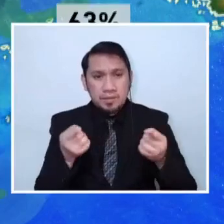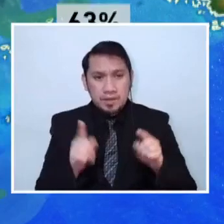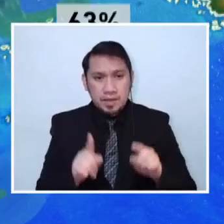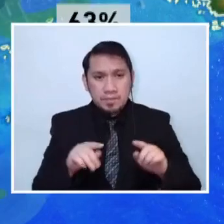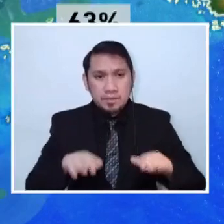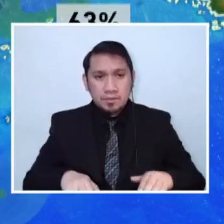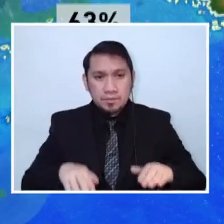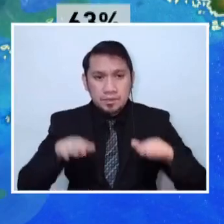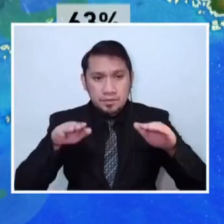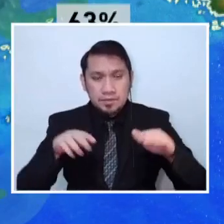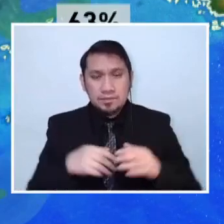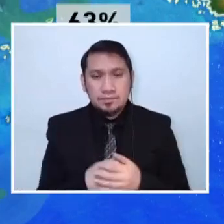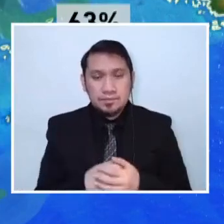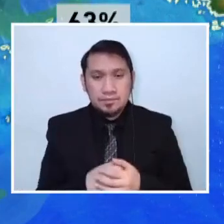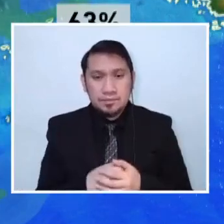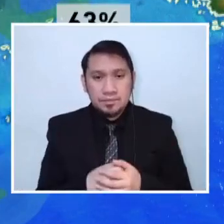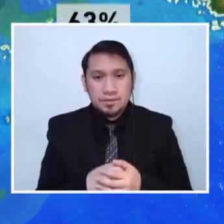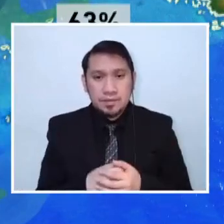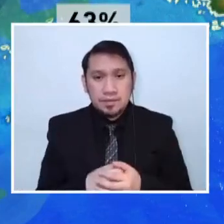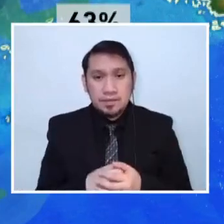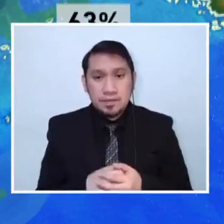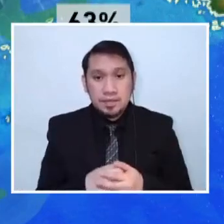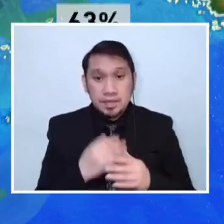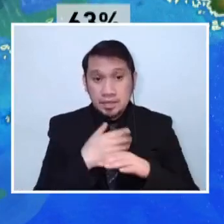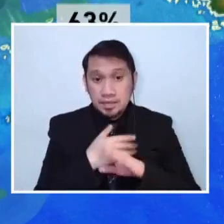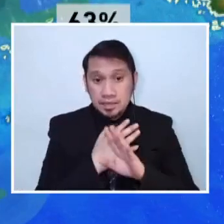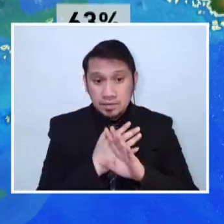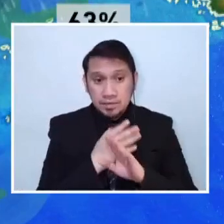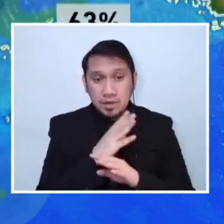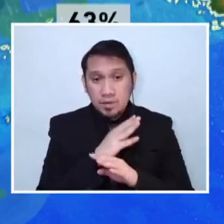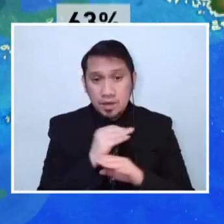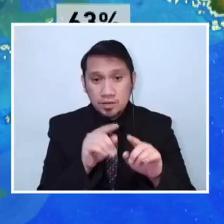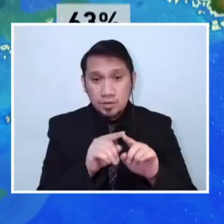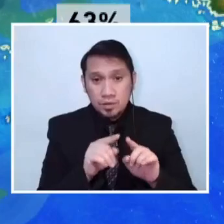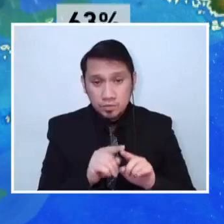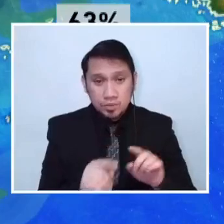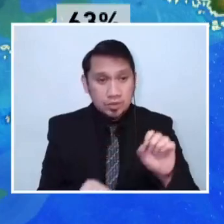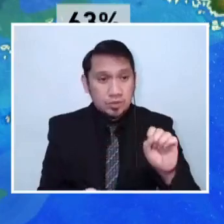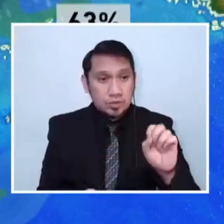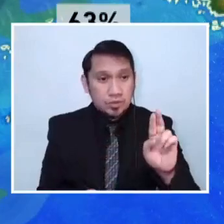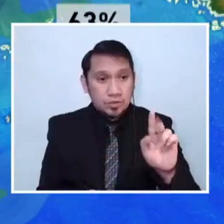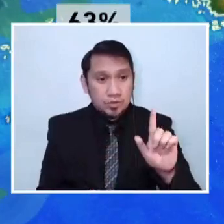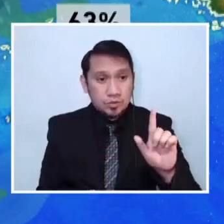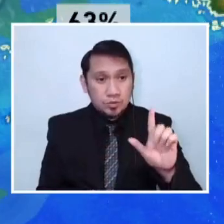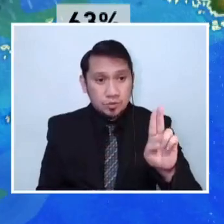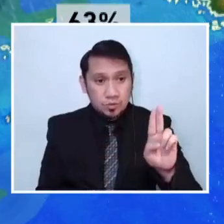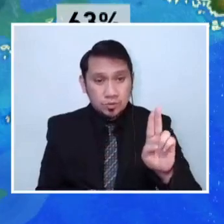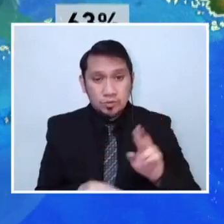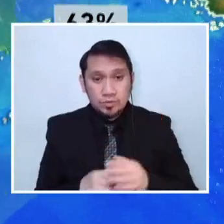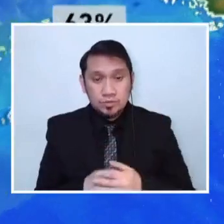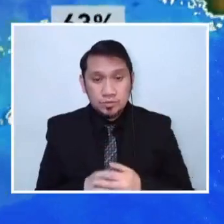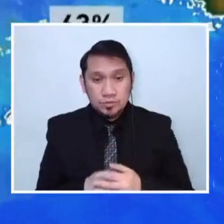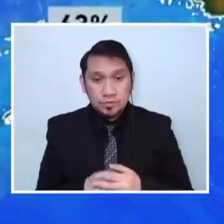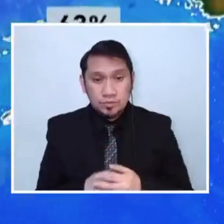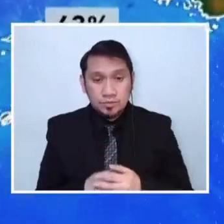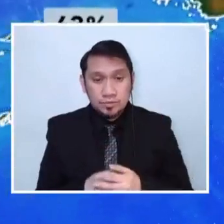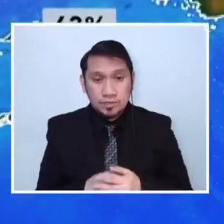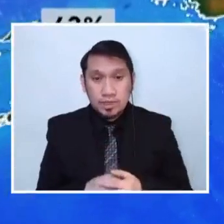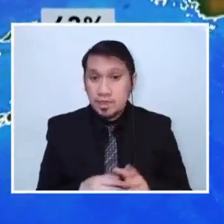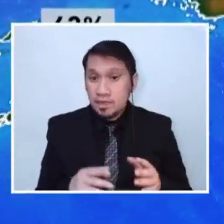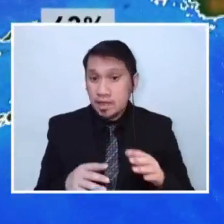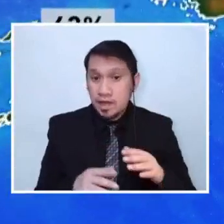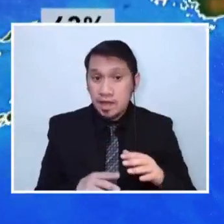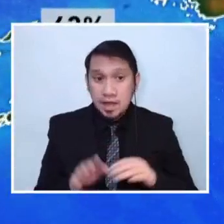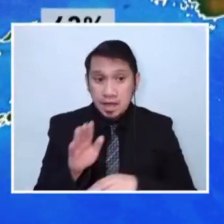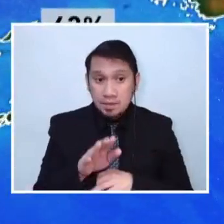landslides. May ulan din sa ilang lugar sa Davao region at maging sa Maysulu Archipelago. Pagsapit ng hapon, meron na rin pag-ulan sa